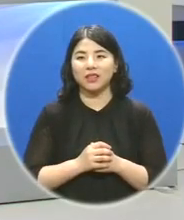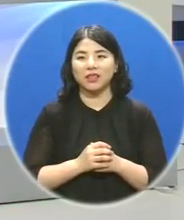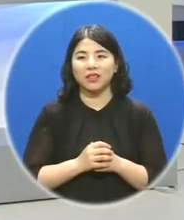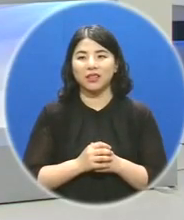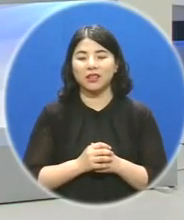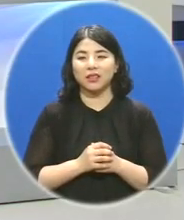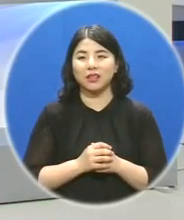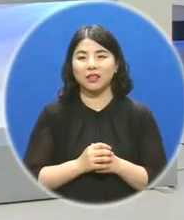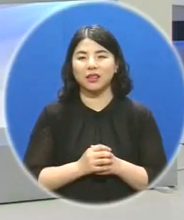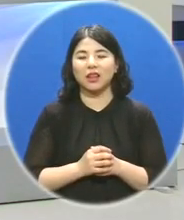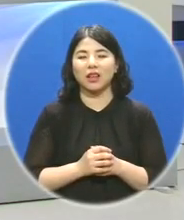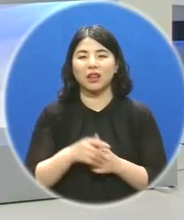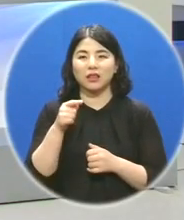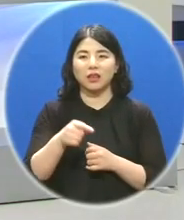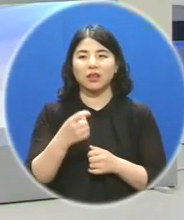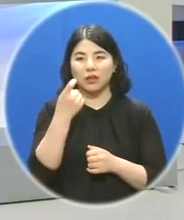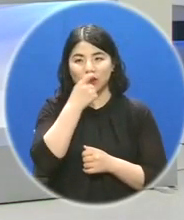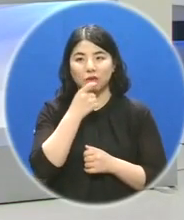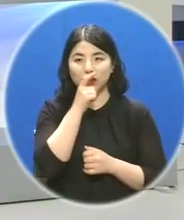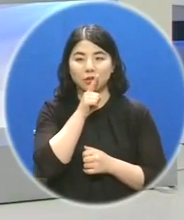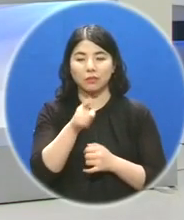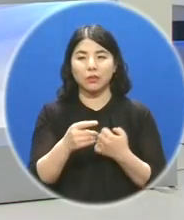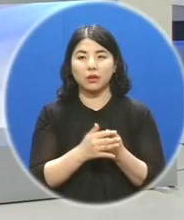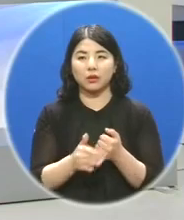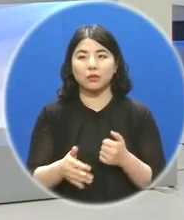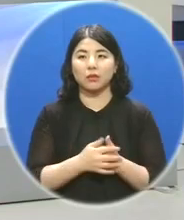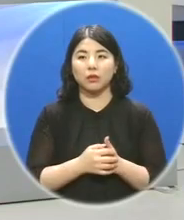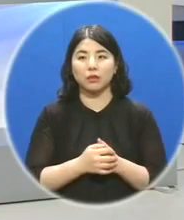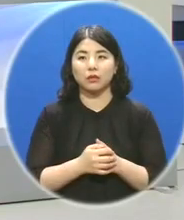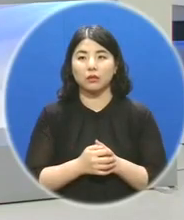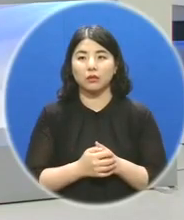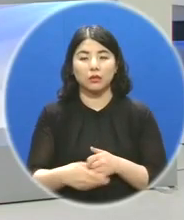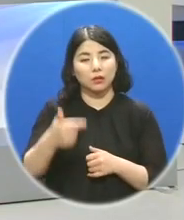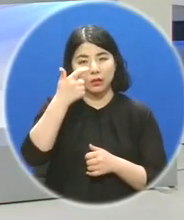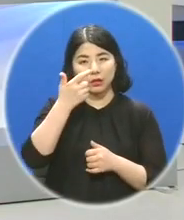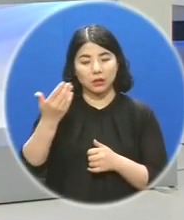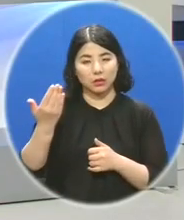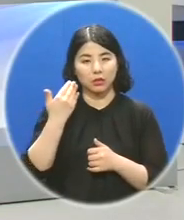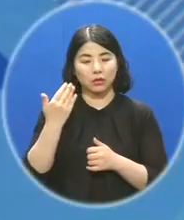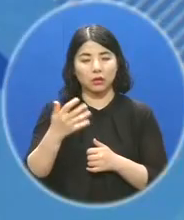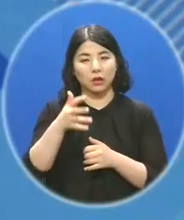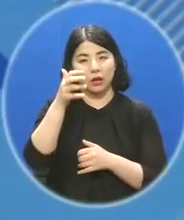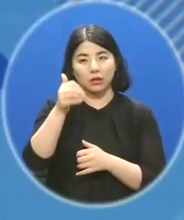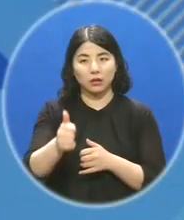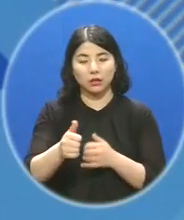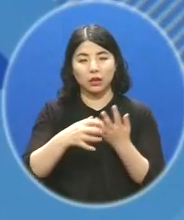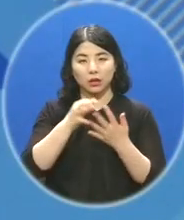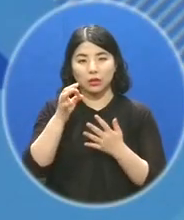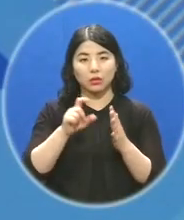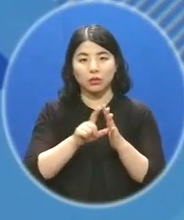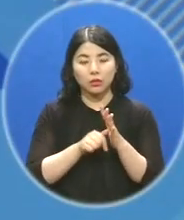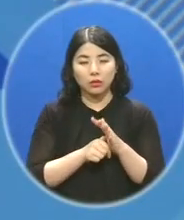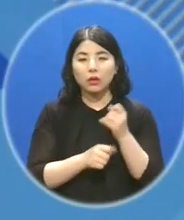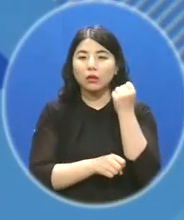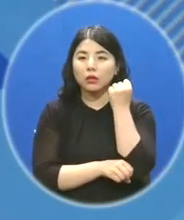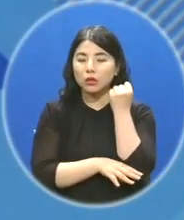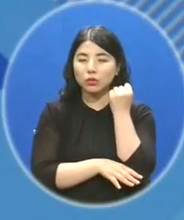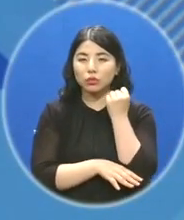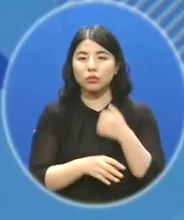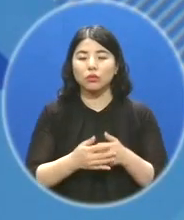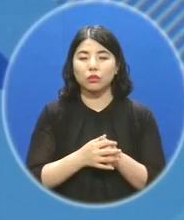이제 아무래도 논리적으로 이제 말씀을 하시니까. 그럼 그 전에 의장을 선출하실 때 어떤 기준에